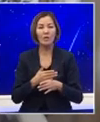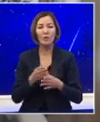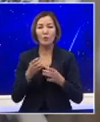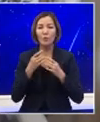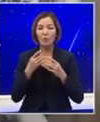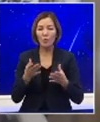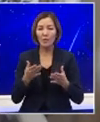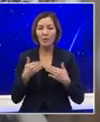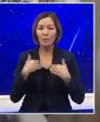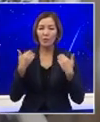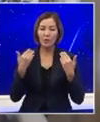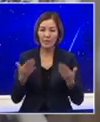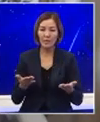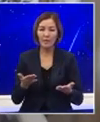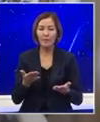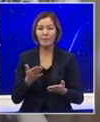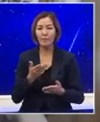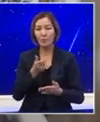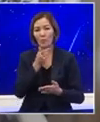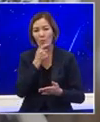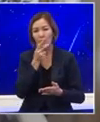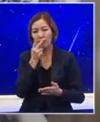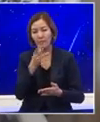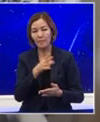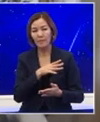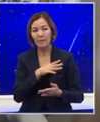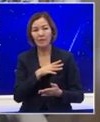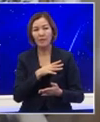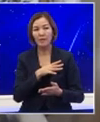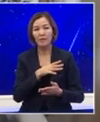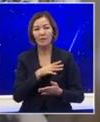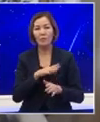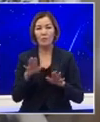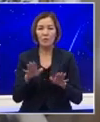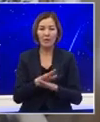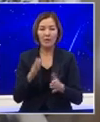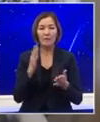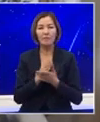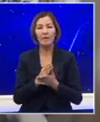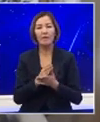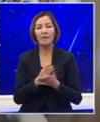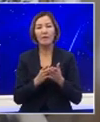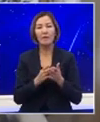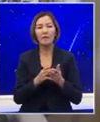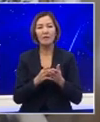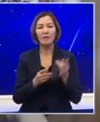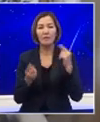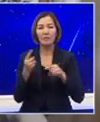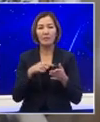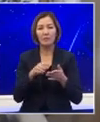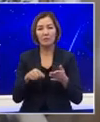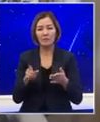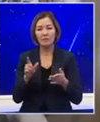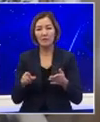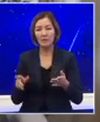қуанып өшірді, мен өшірді жатырмын, тіпті өлең айтып жүргені бар. Өлім шығарып жатқаны